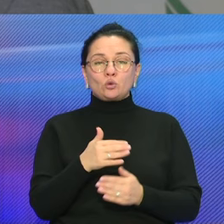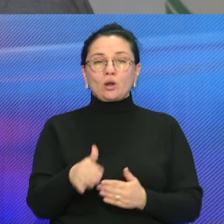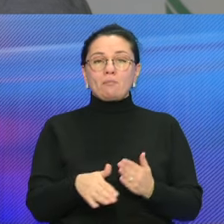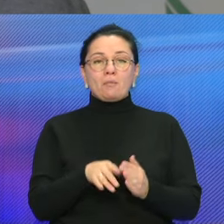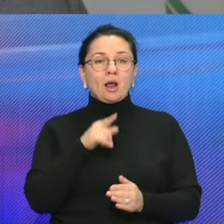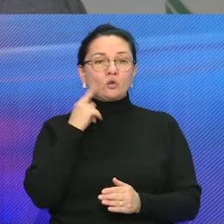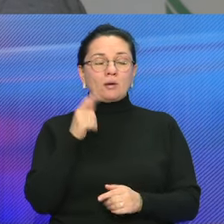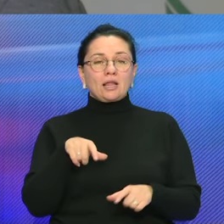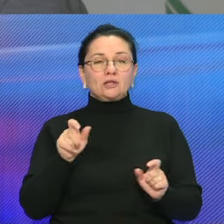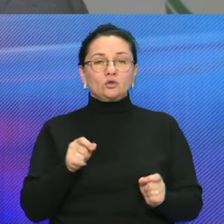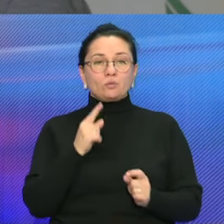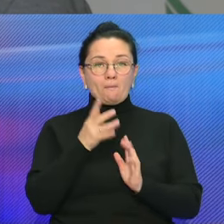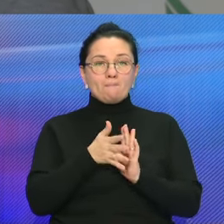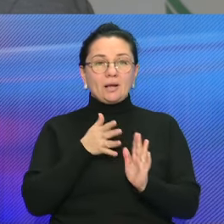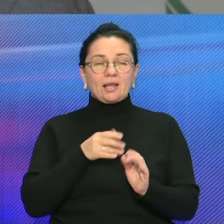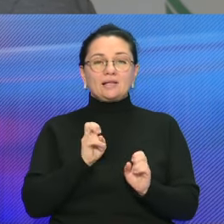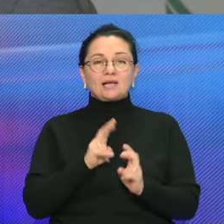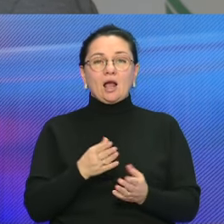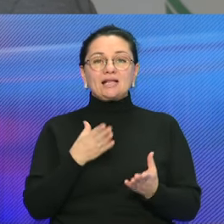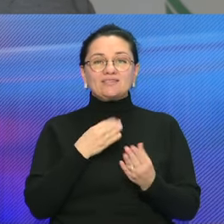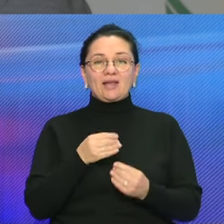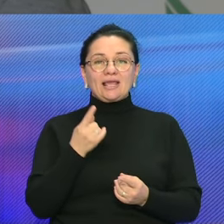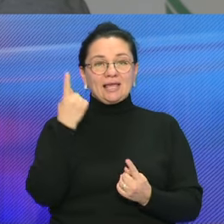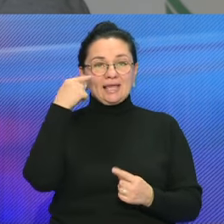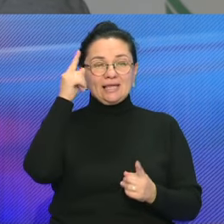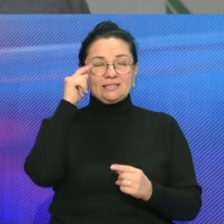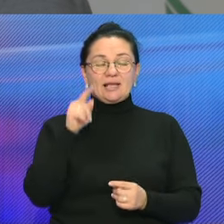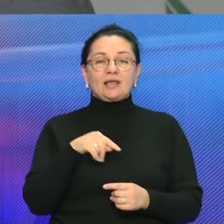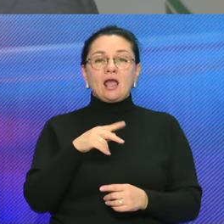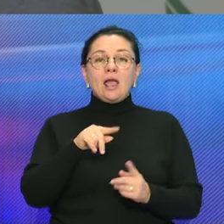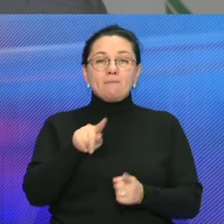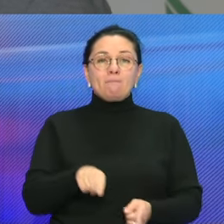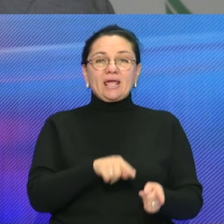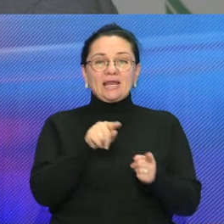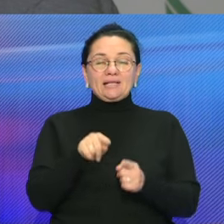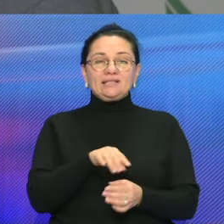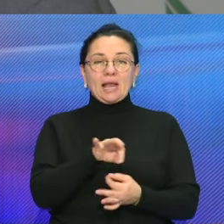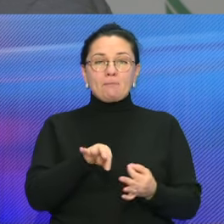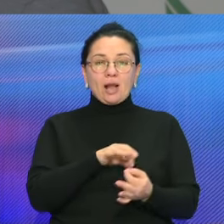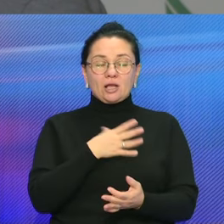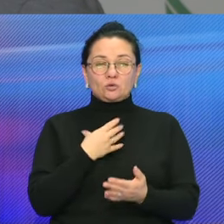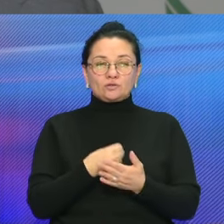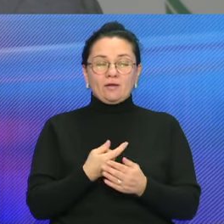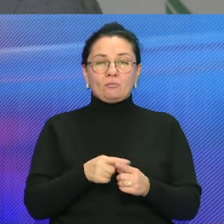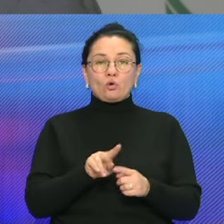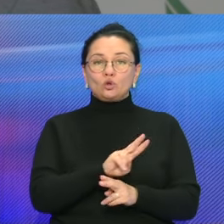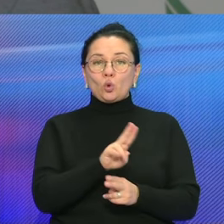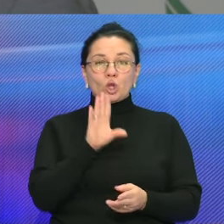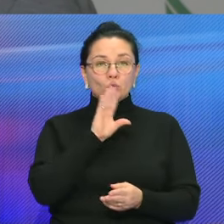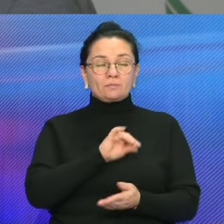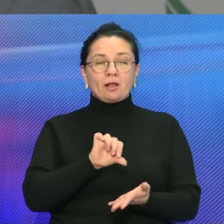людям понять, как же от своей идеи перейти к проекту. Поэтому те, кто еще не успел поучаствовать, также